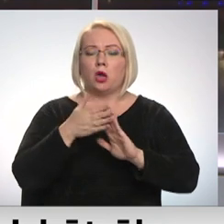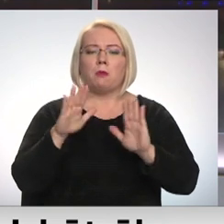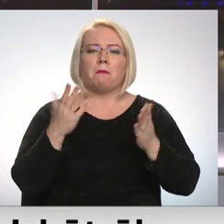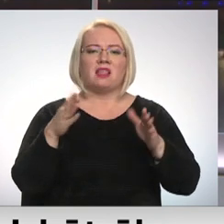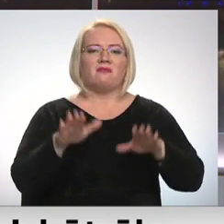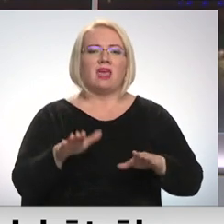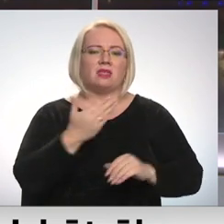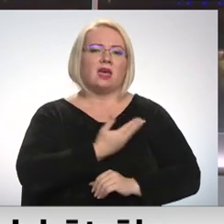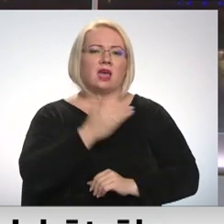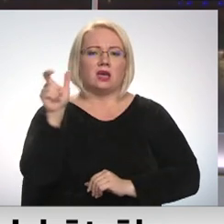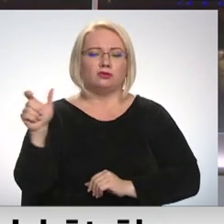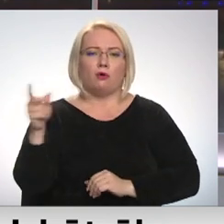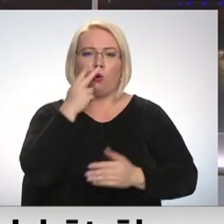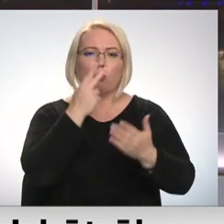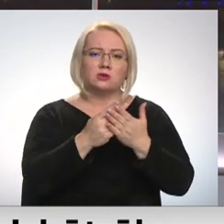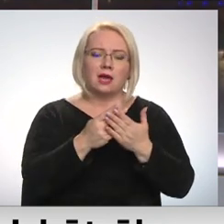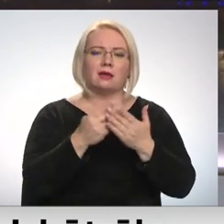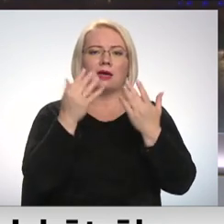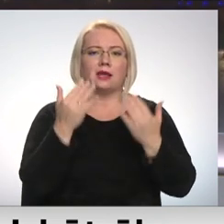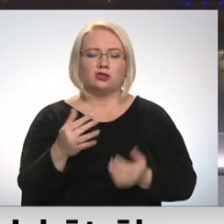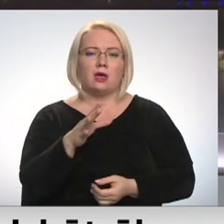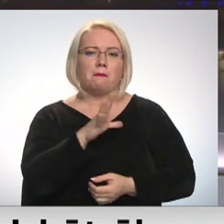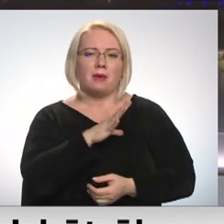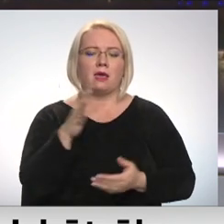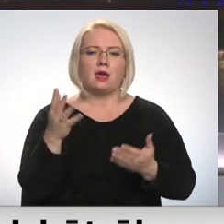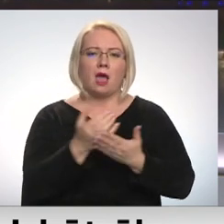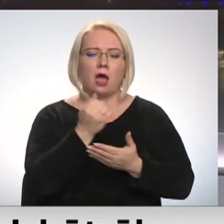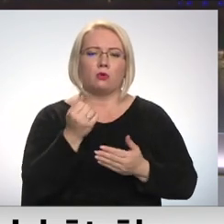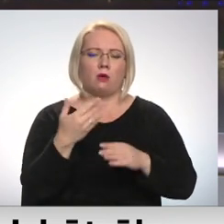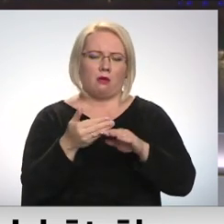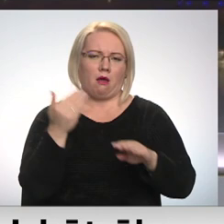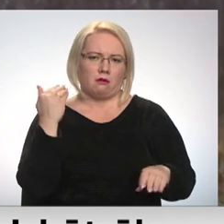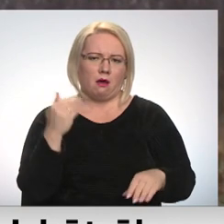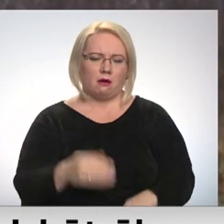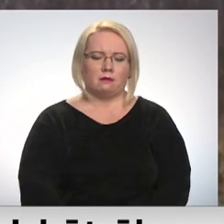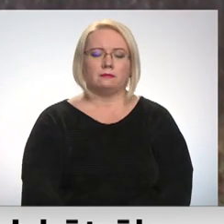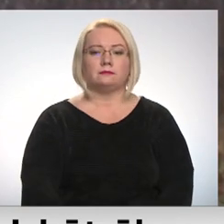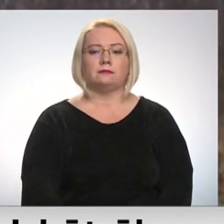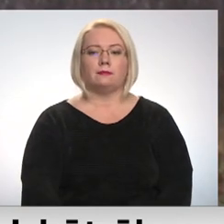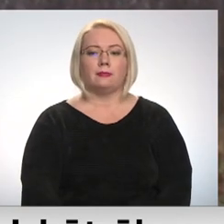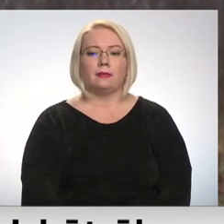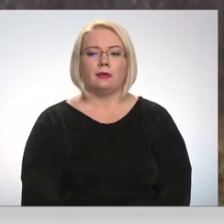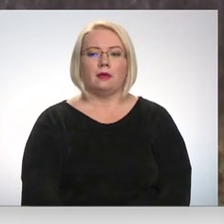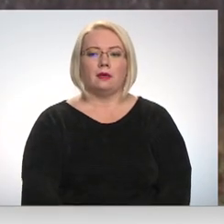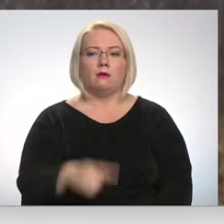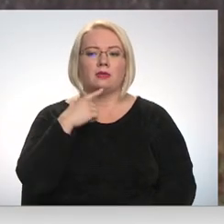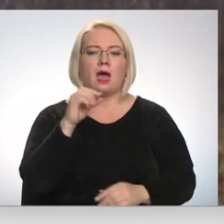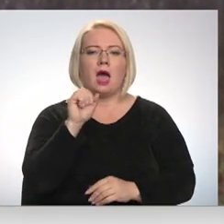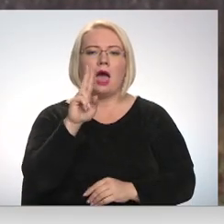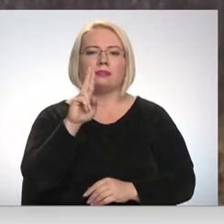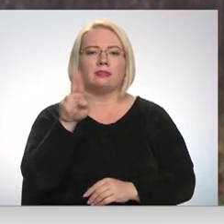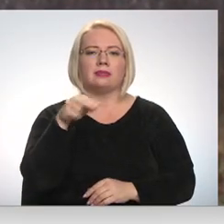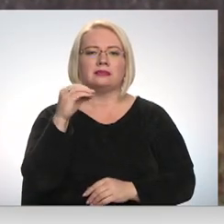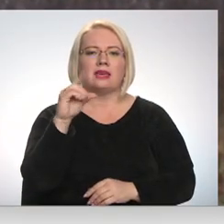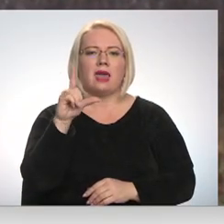iedzīvotāji uzskata, ka risinājums bija jārod krietnāk rāk. Andzeļ ir vīna no tom vītom